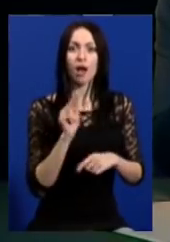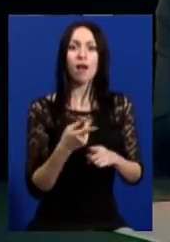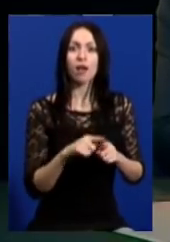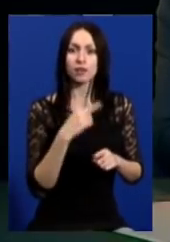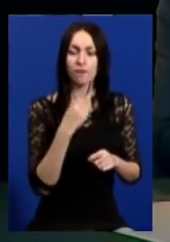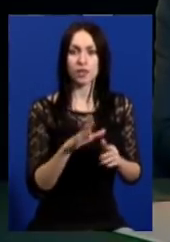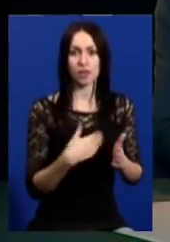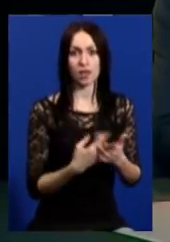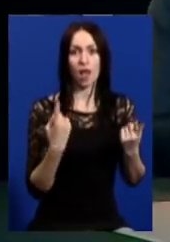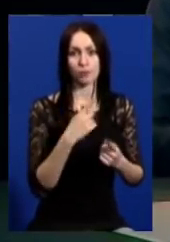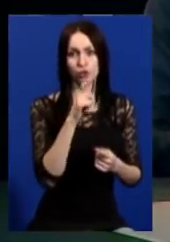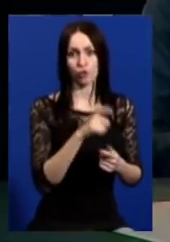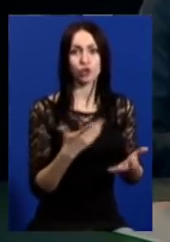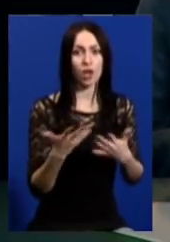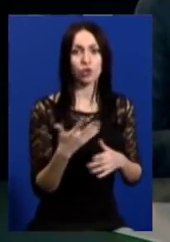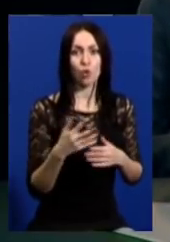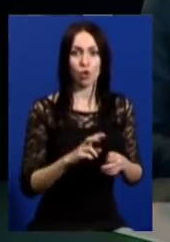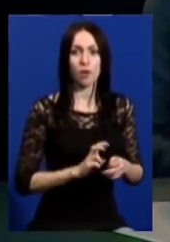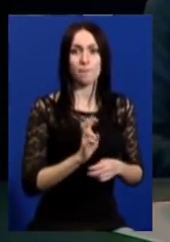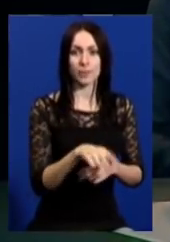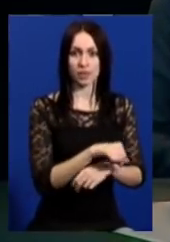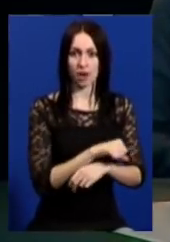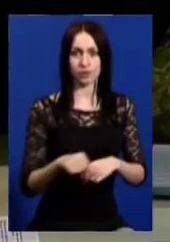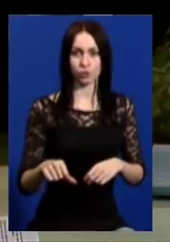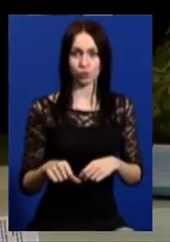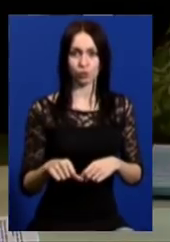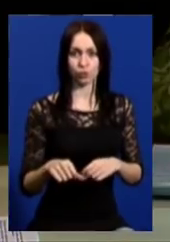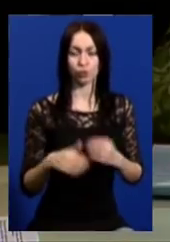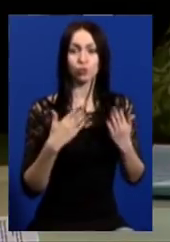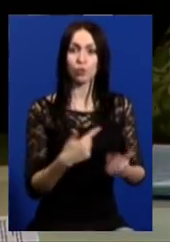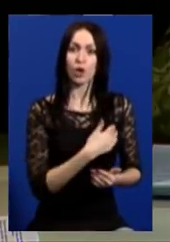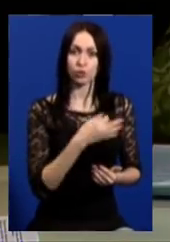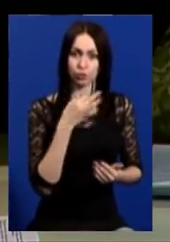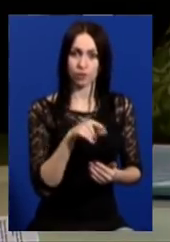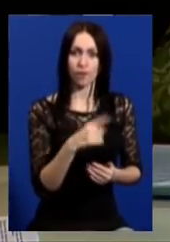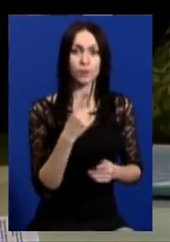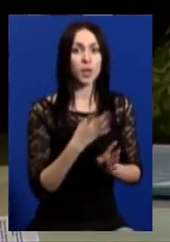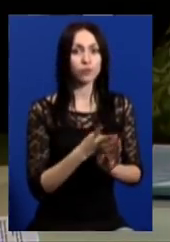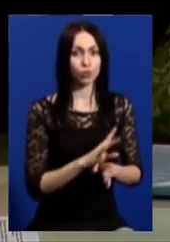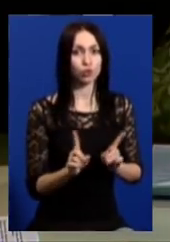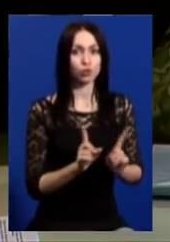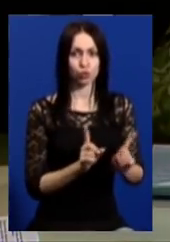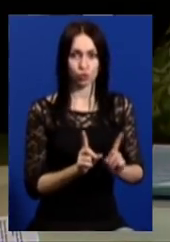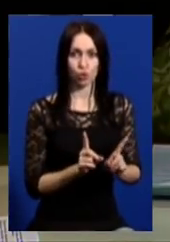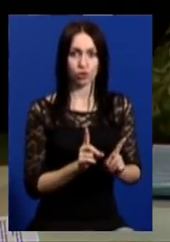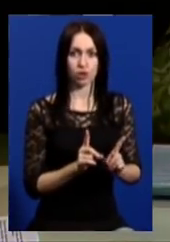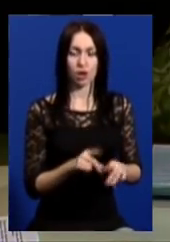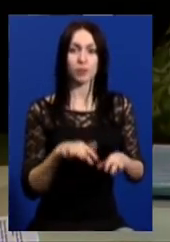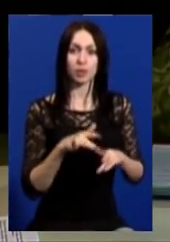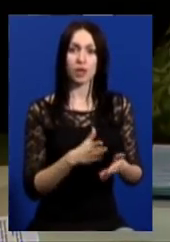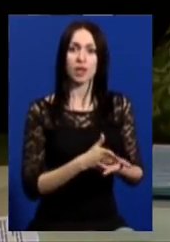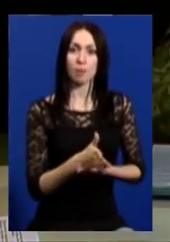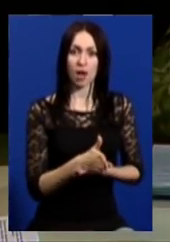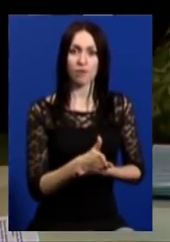для звичайної людини, яка перетинає кордон? Ну, хочу сказати вам в першу чергу, що заходи